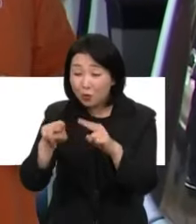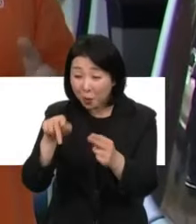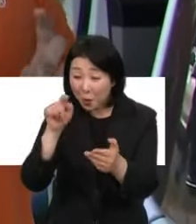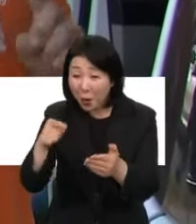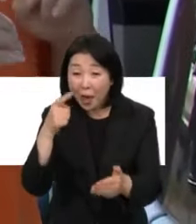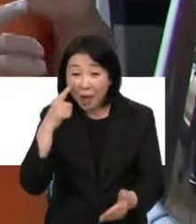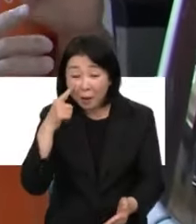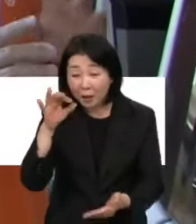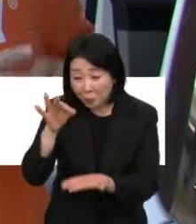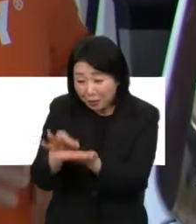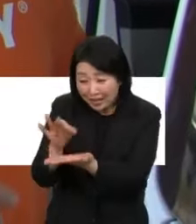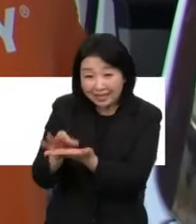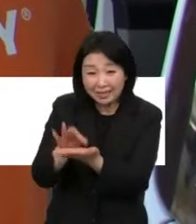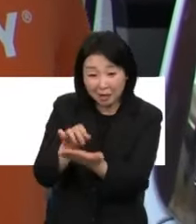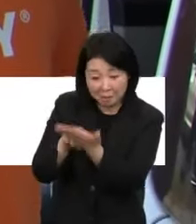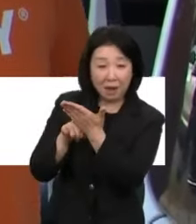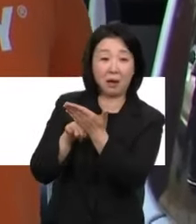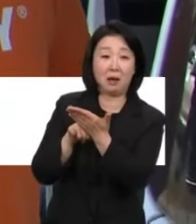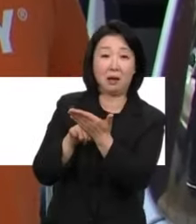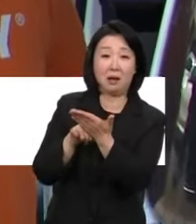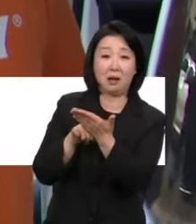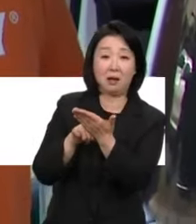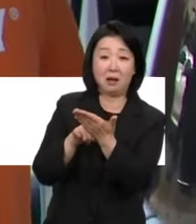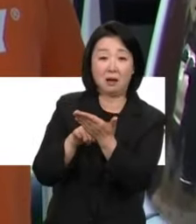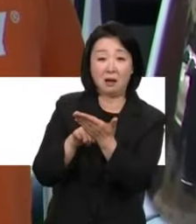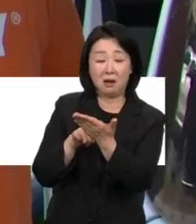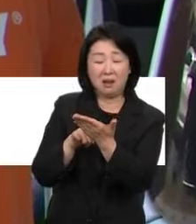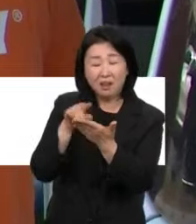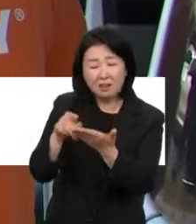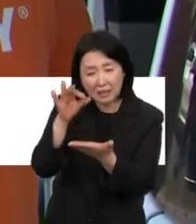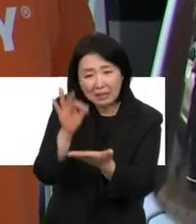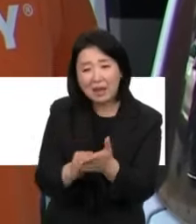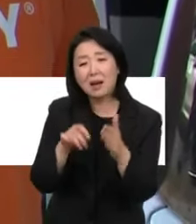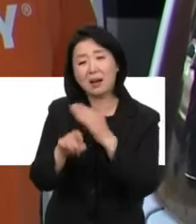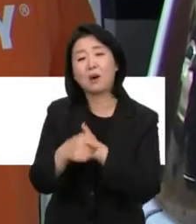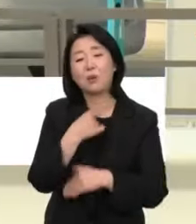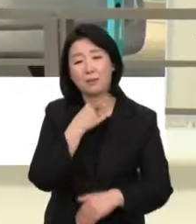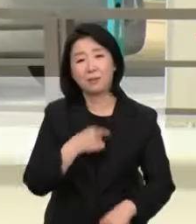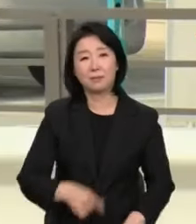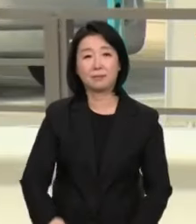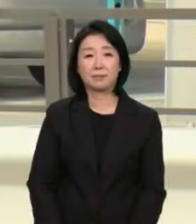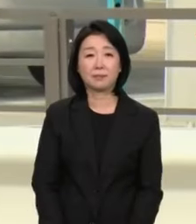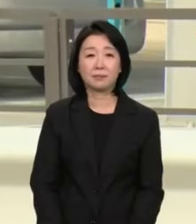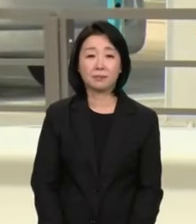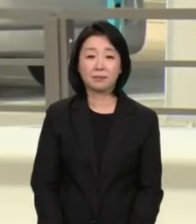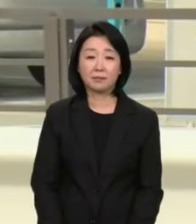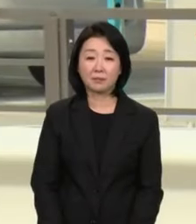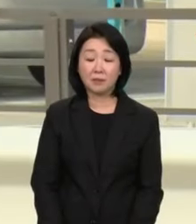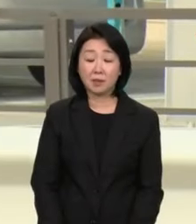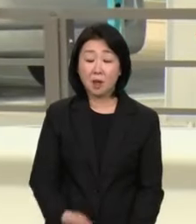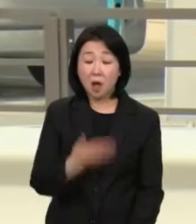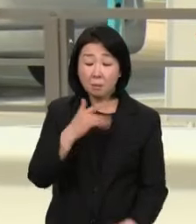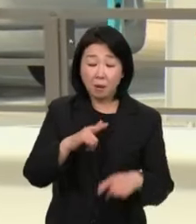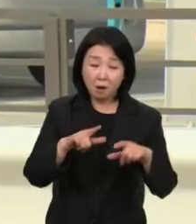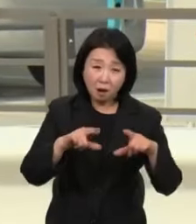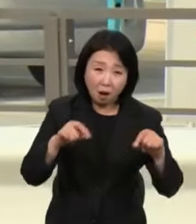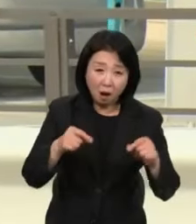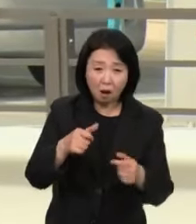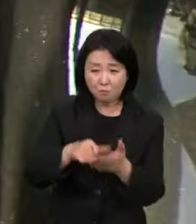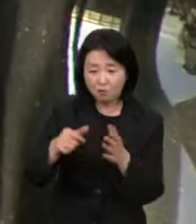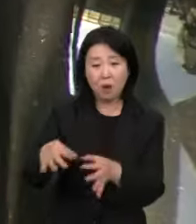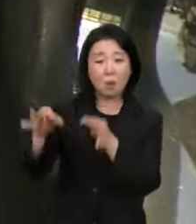검색하면은 최저가가 나오는데 웬만하면 그쪽으로 갈라 그러고. 먹거리 물가가 고공행진하는